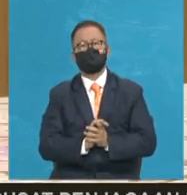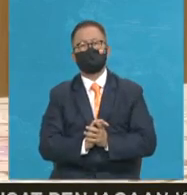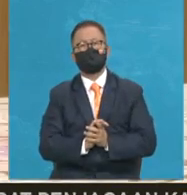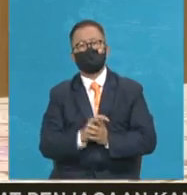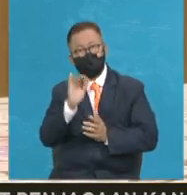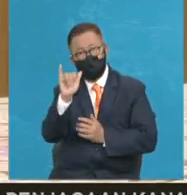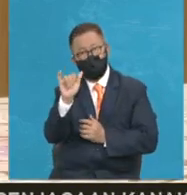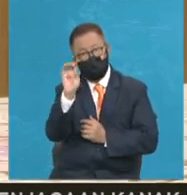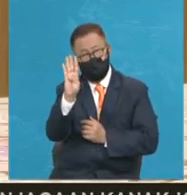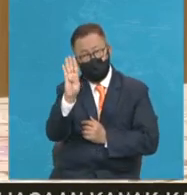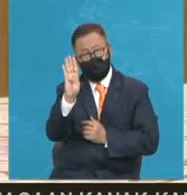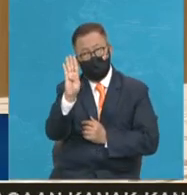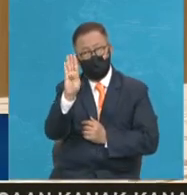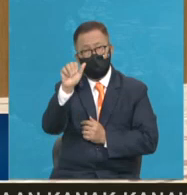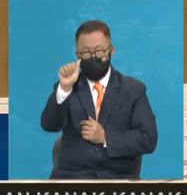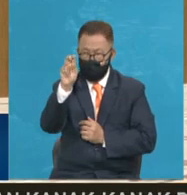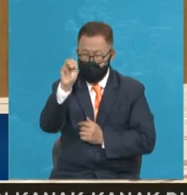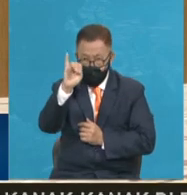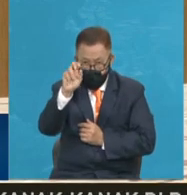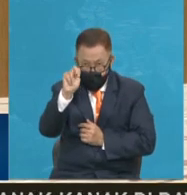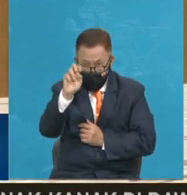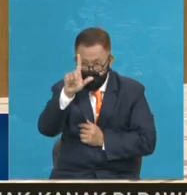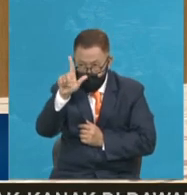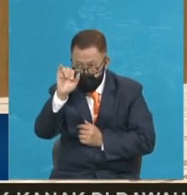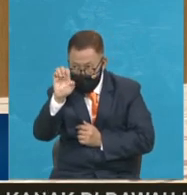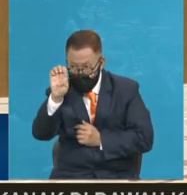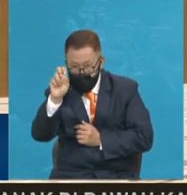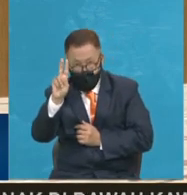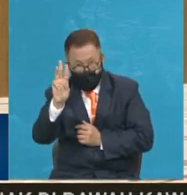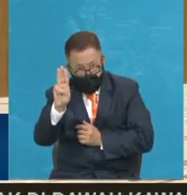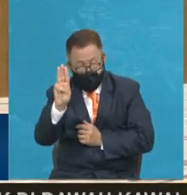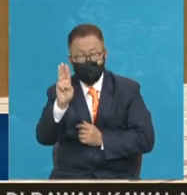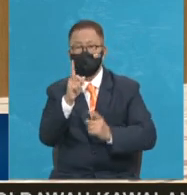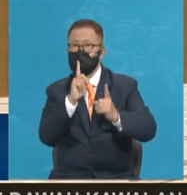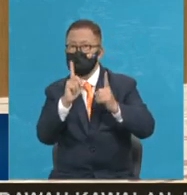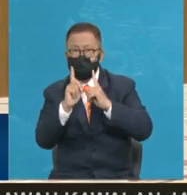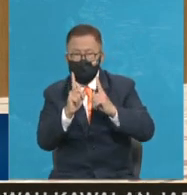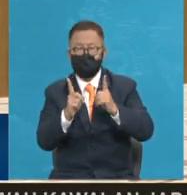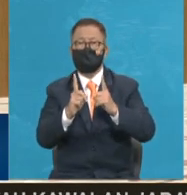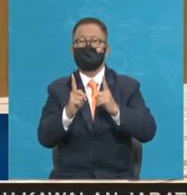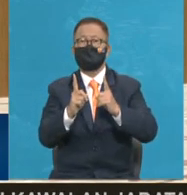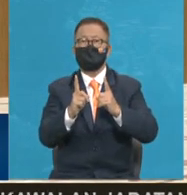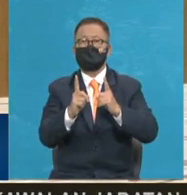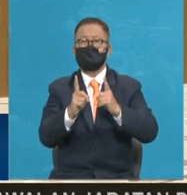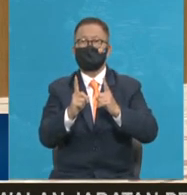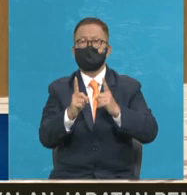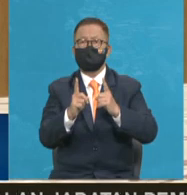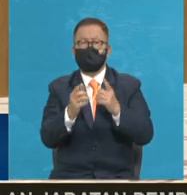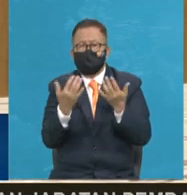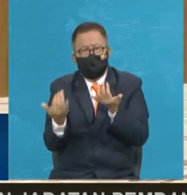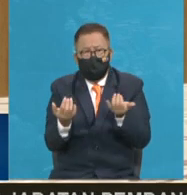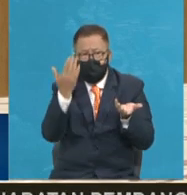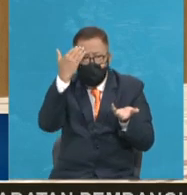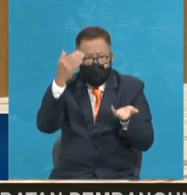Hai yang terhormat Datuk Swiss jeruk Tawang Haji Muhammad Amin bin Abdullah juga menjelaskan dalam keadaan pekerjaan yang tidak menentu ketika